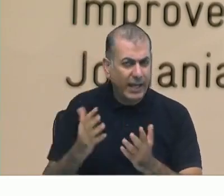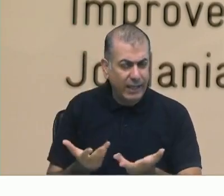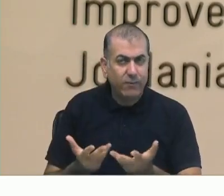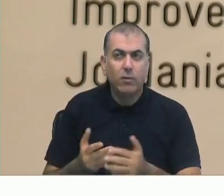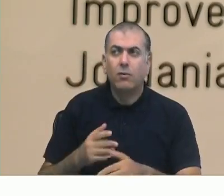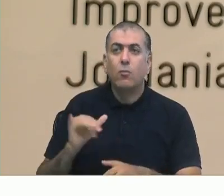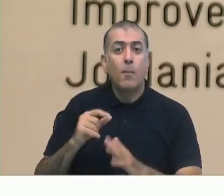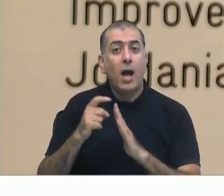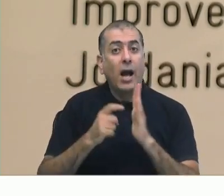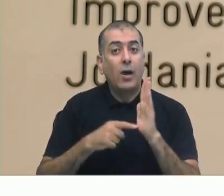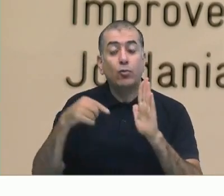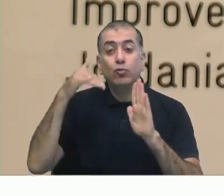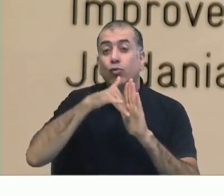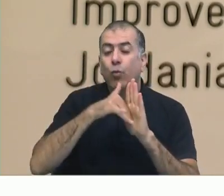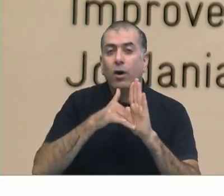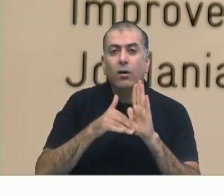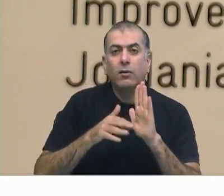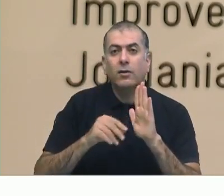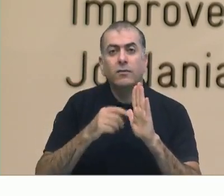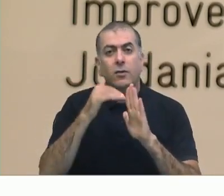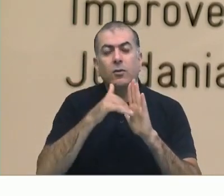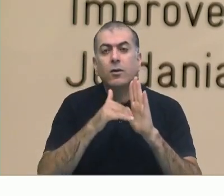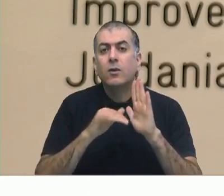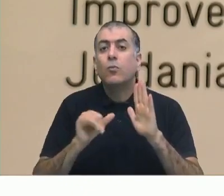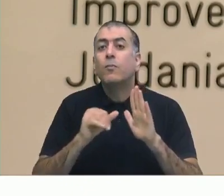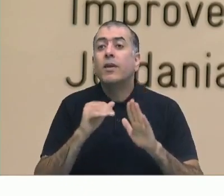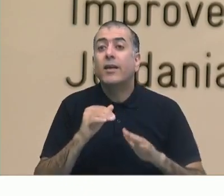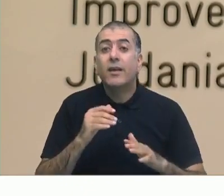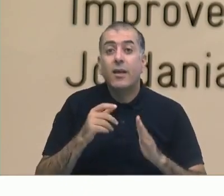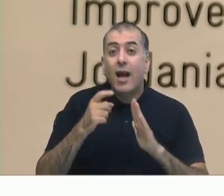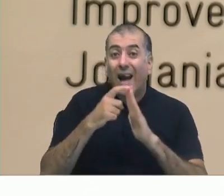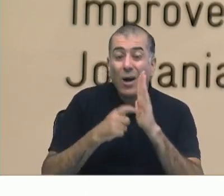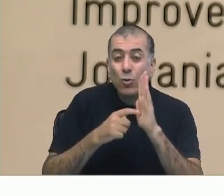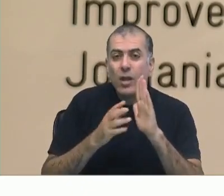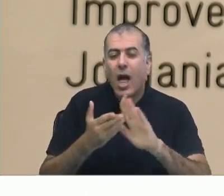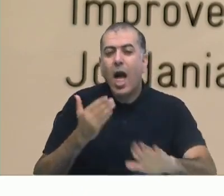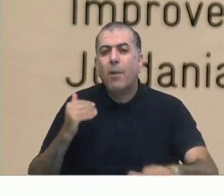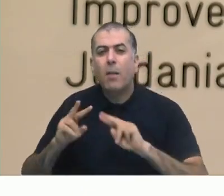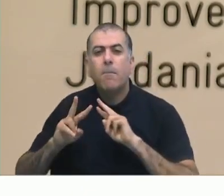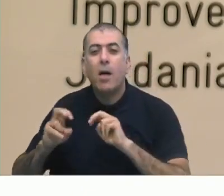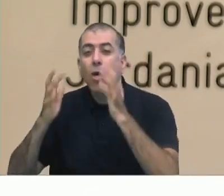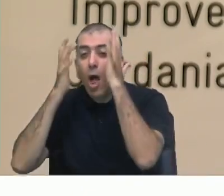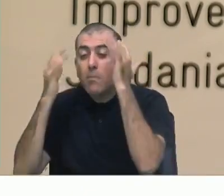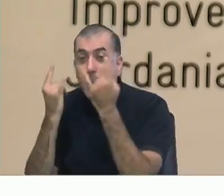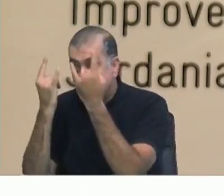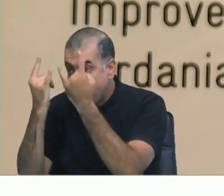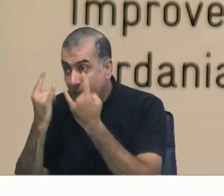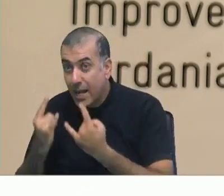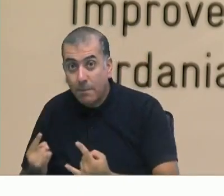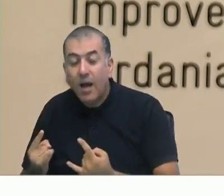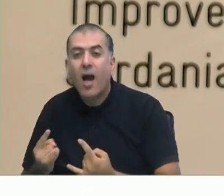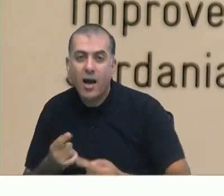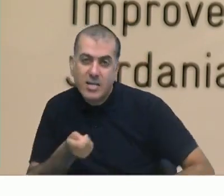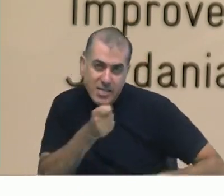تكون التشريعات قائمه ومقره على اسس علميه مدروسه تلبي حاجات